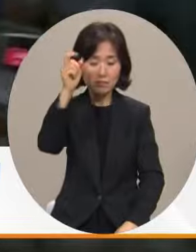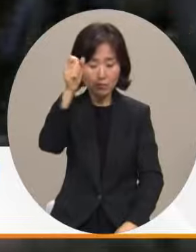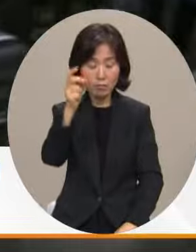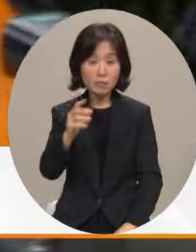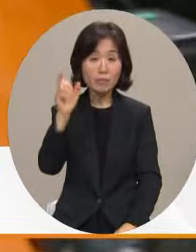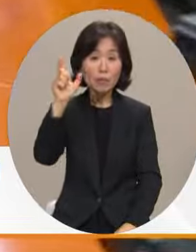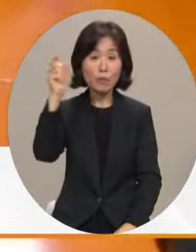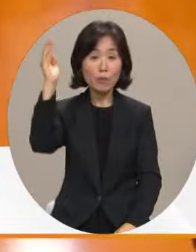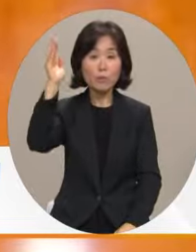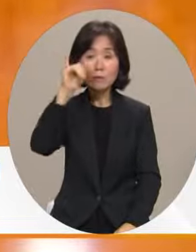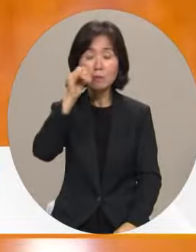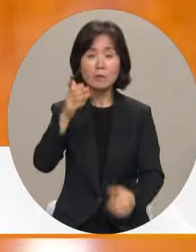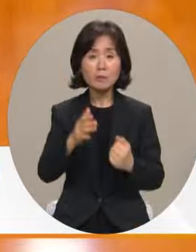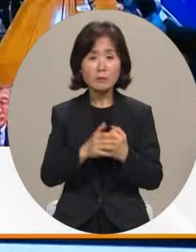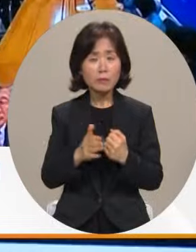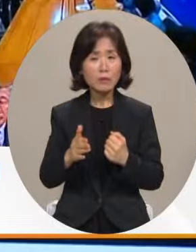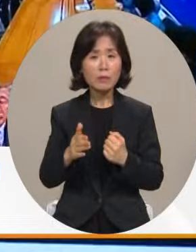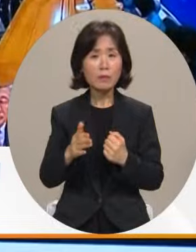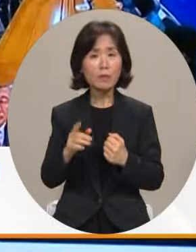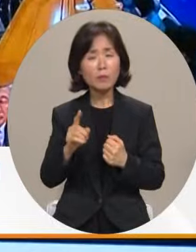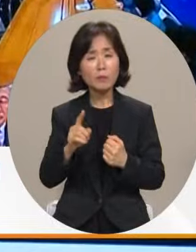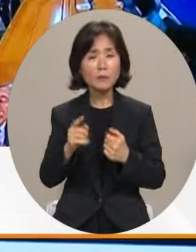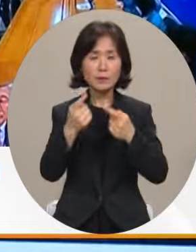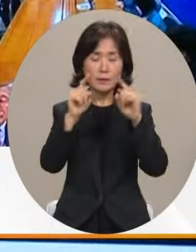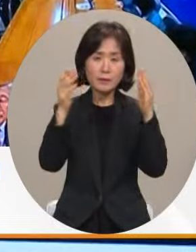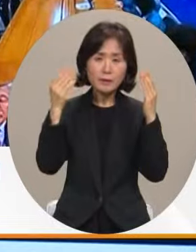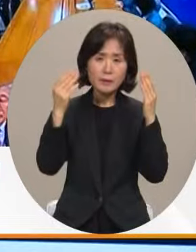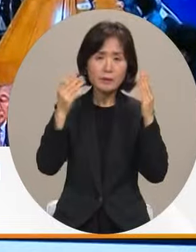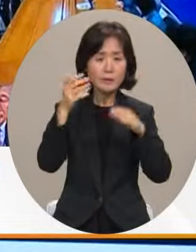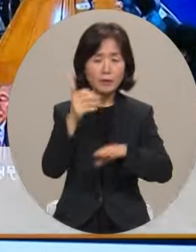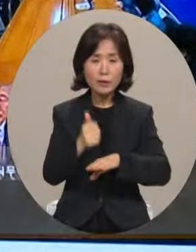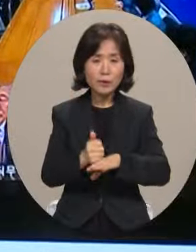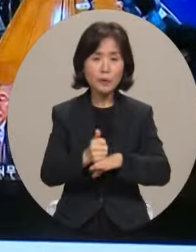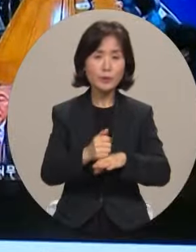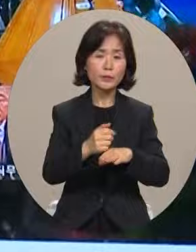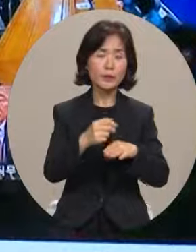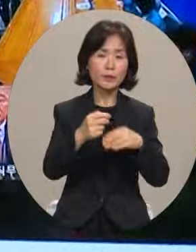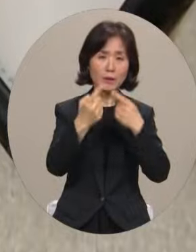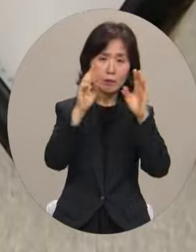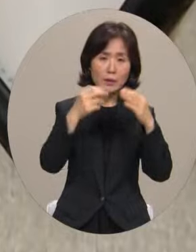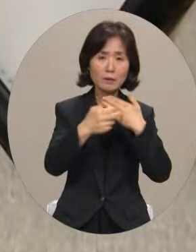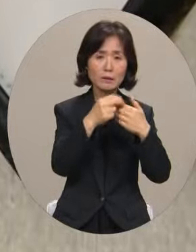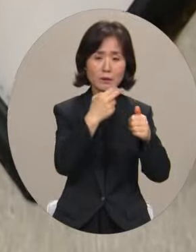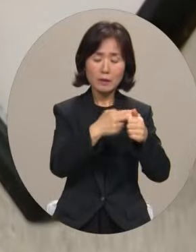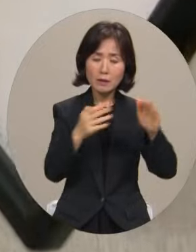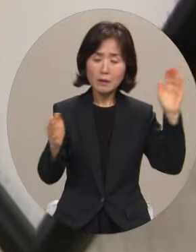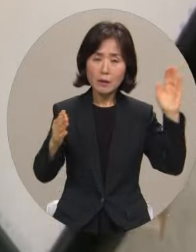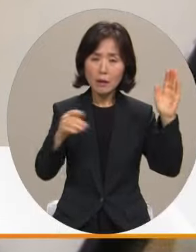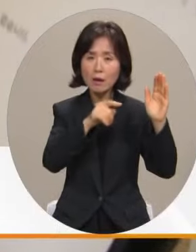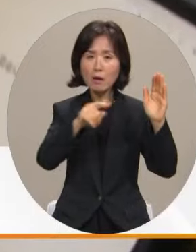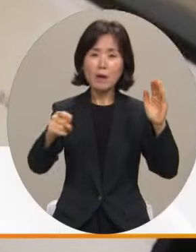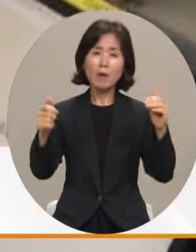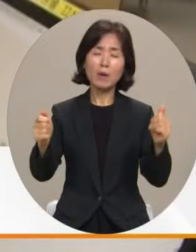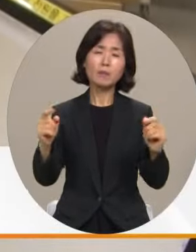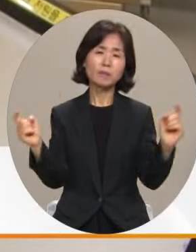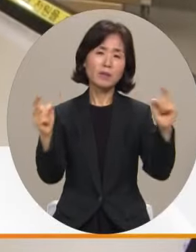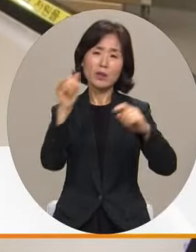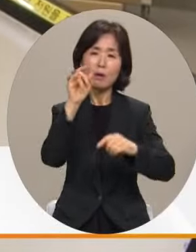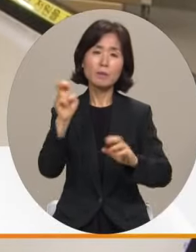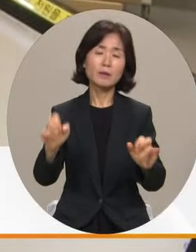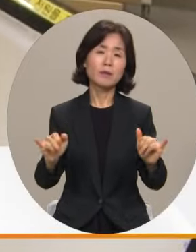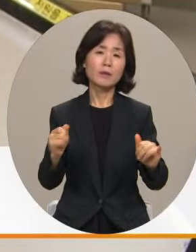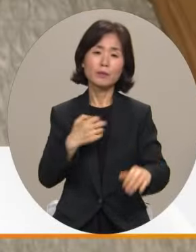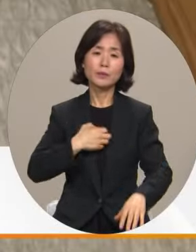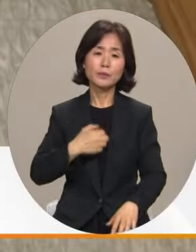사태가 발생하면 대학과 학생 사이 법적 분쟁도 발생할 수 있기 때문입니다. 휴학 때를 처리 안 해줘서 나의 등록금이